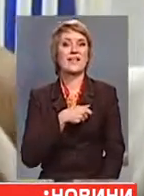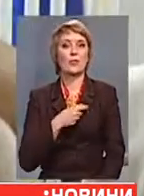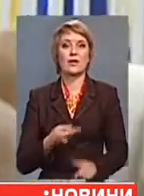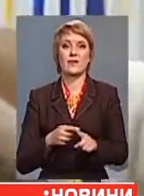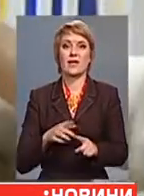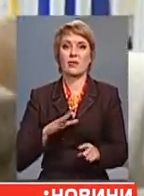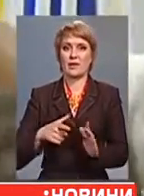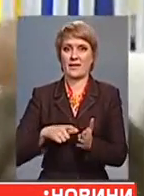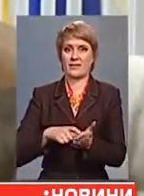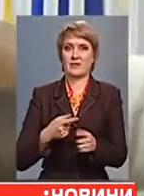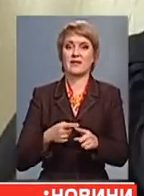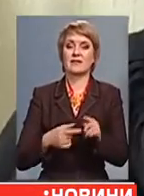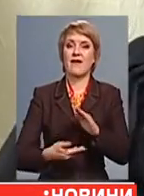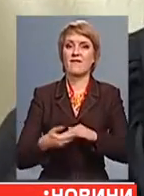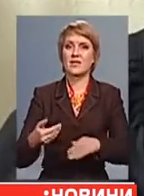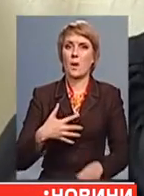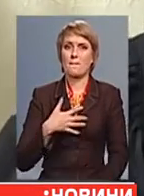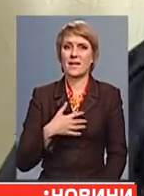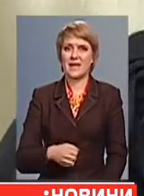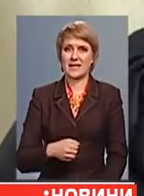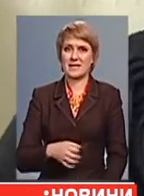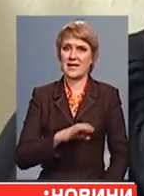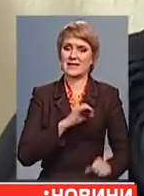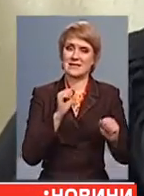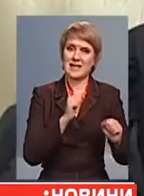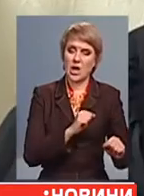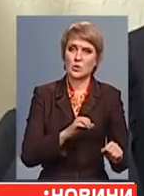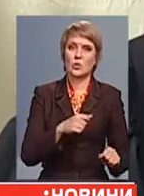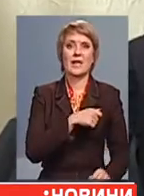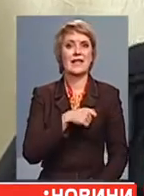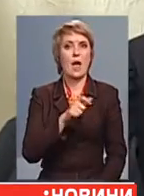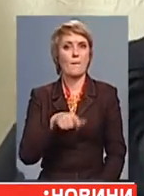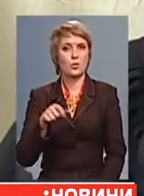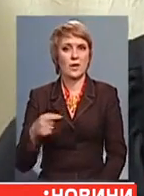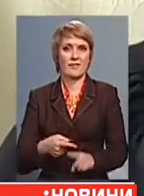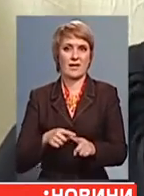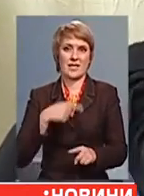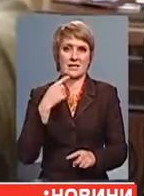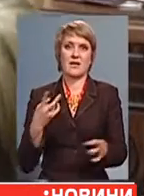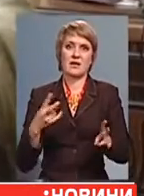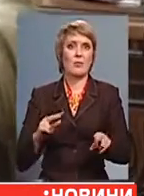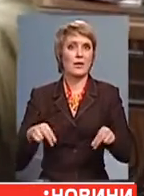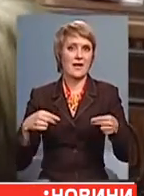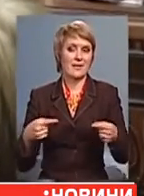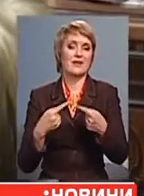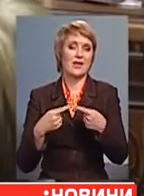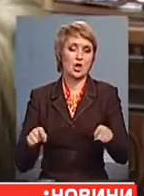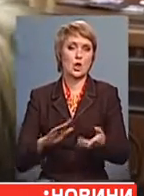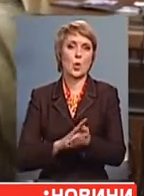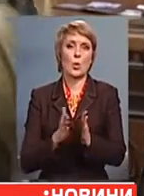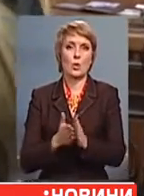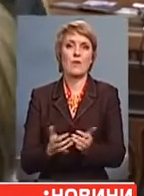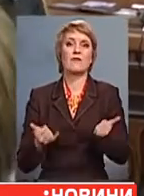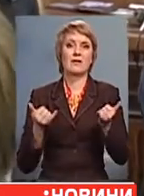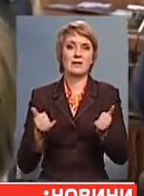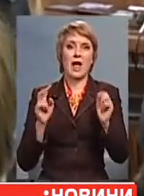теж викликало претензії і захисту, і самих народних депутатів, які сказали про те, що все ж таки треба надавати іншу умови для